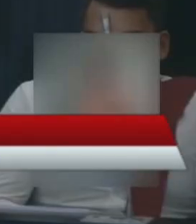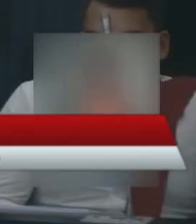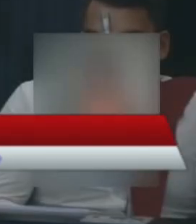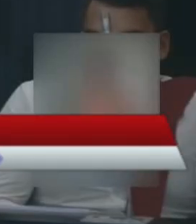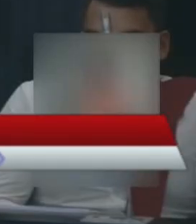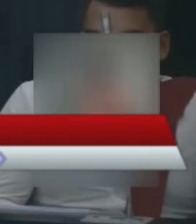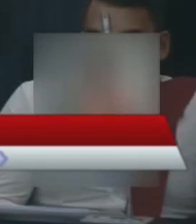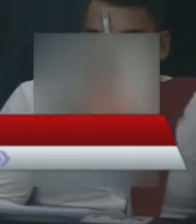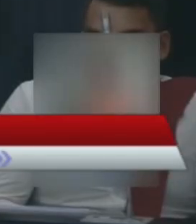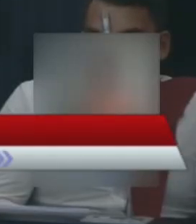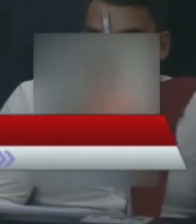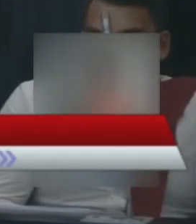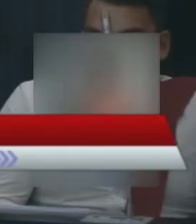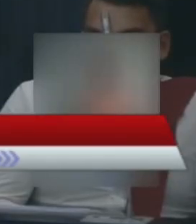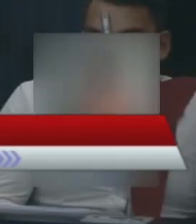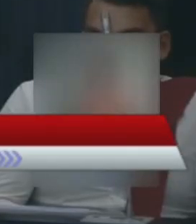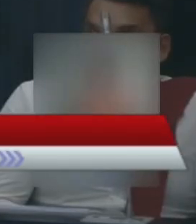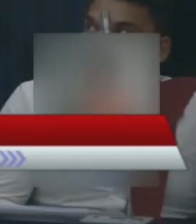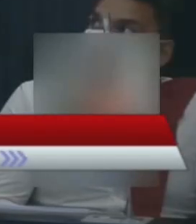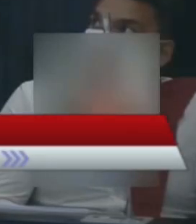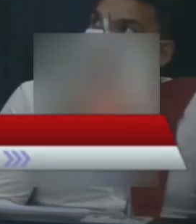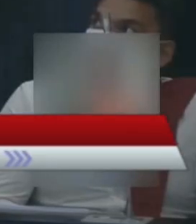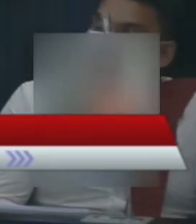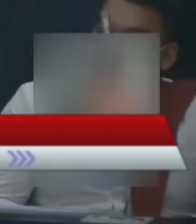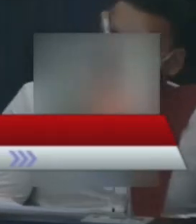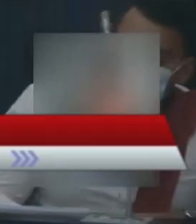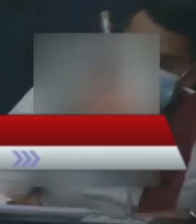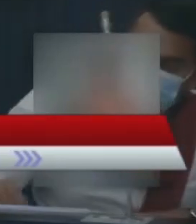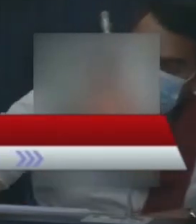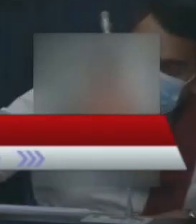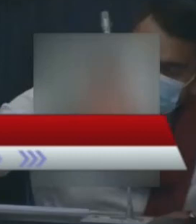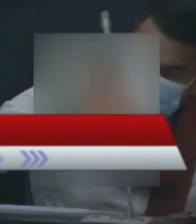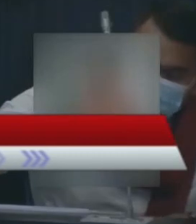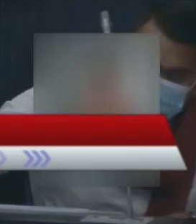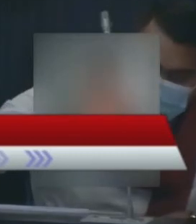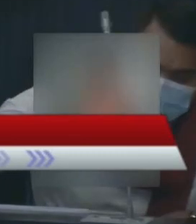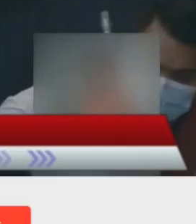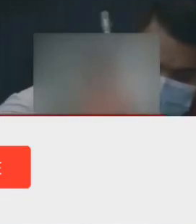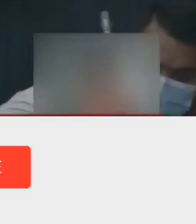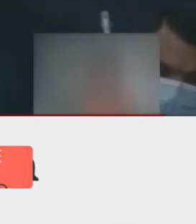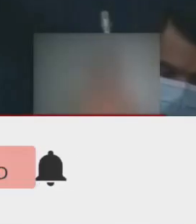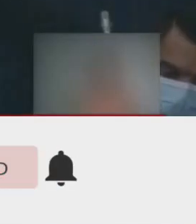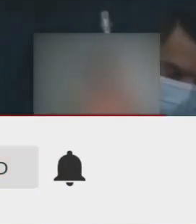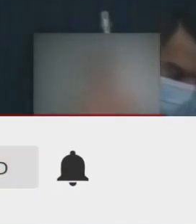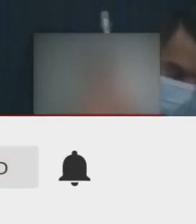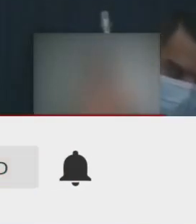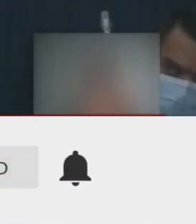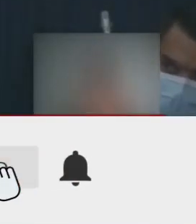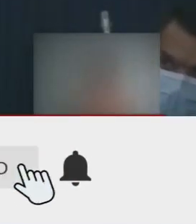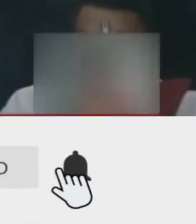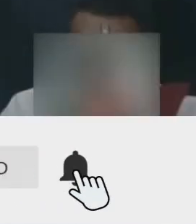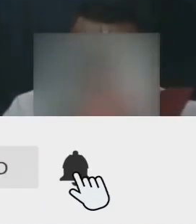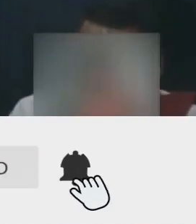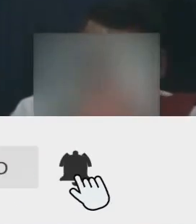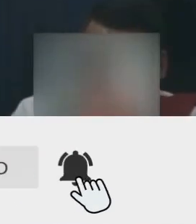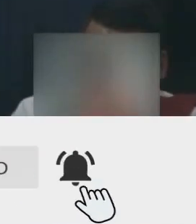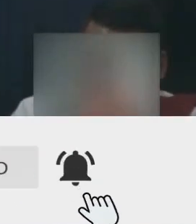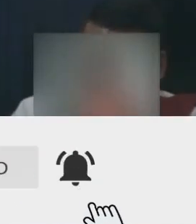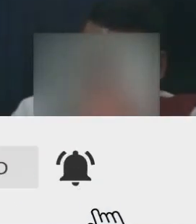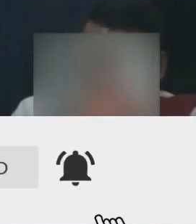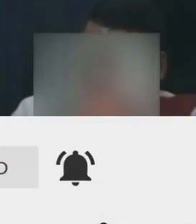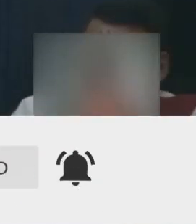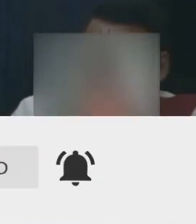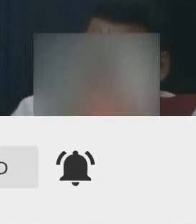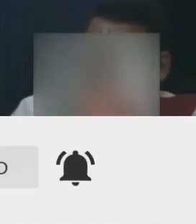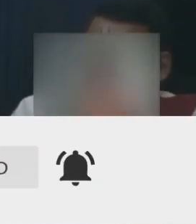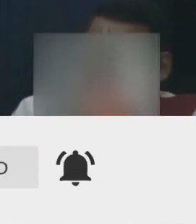පස්සේ ලීටර වලට හැරුණා ලීටර් මිලිලීටර් වලට හැරුණා ඉතින් බෝතල් භාගේ තියෙනවා භාගේ කාලා තියෙනවා ඉතින් ගම්මම අරික්කාලුත් තියෙනවා ඒ අරික්කාල් කියනවා අපි